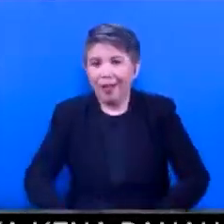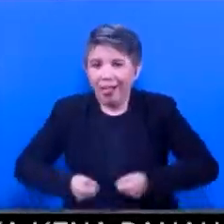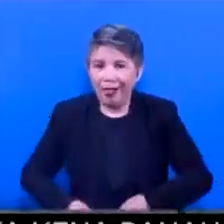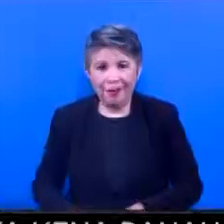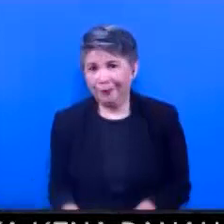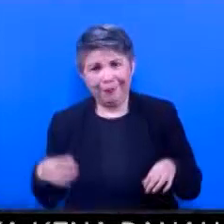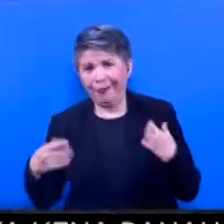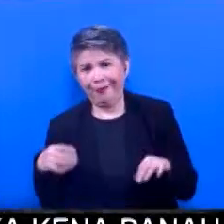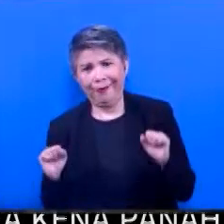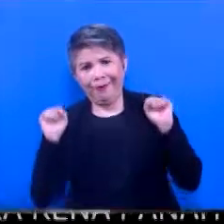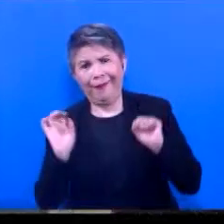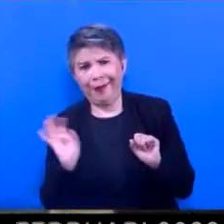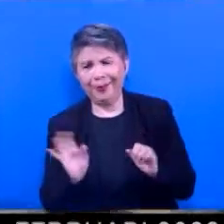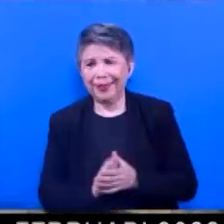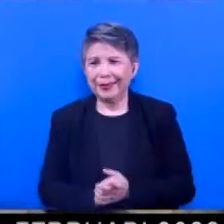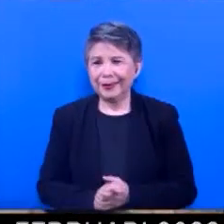Lanjutkan.